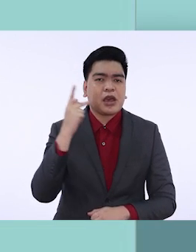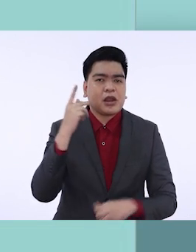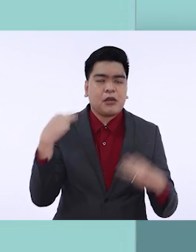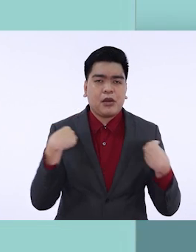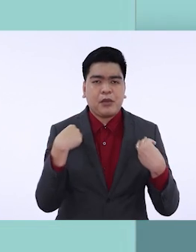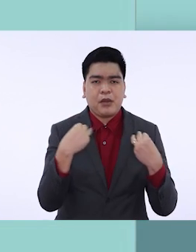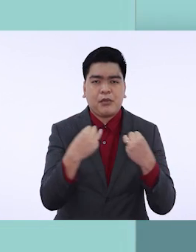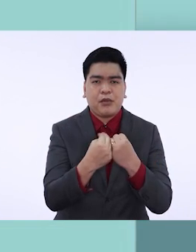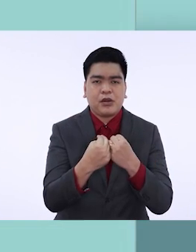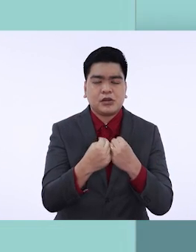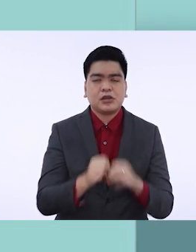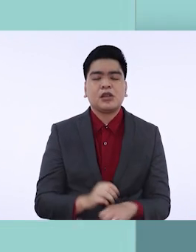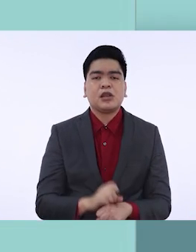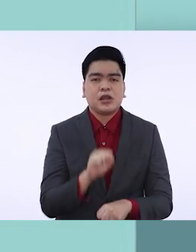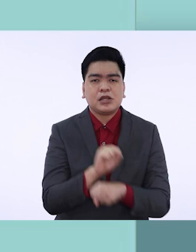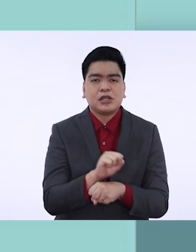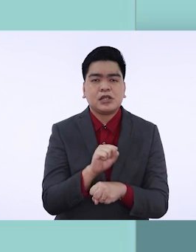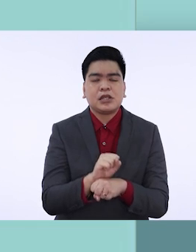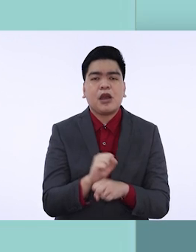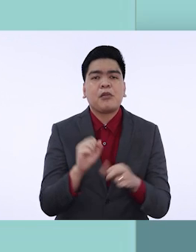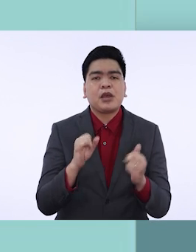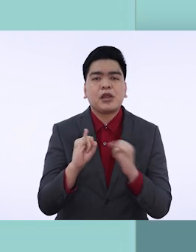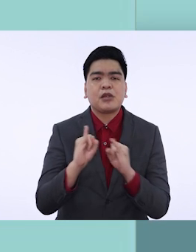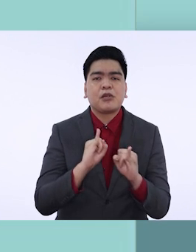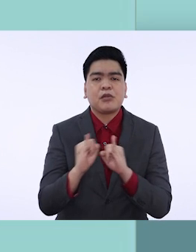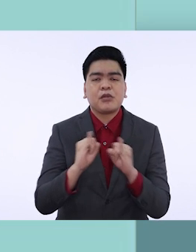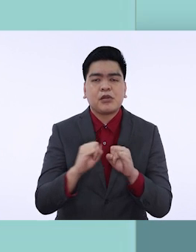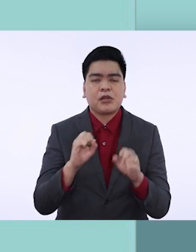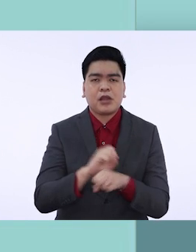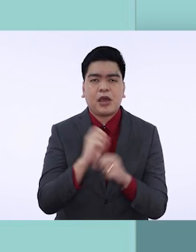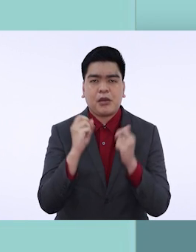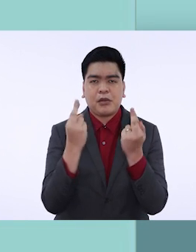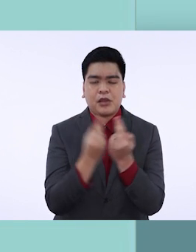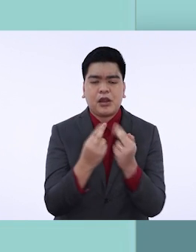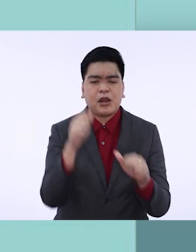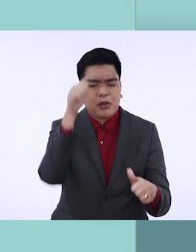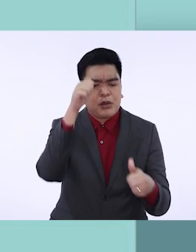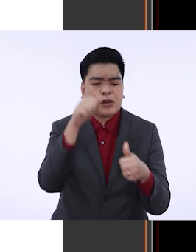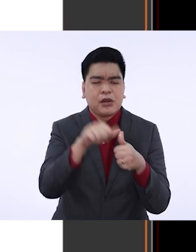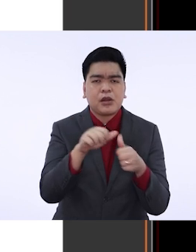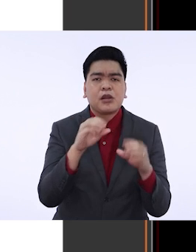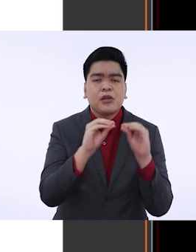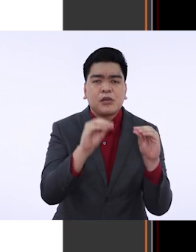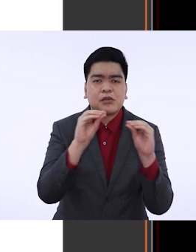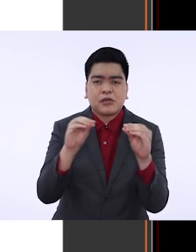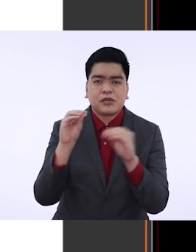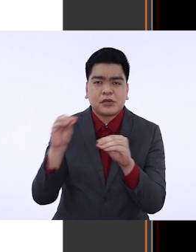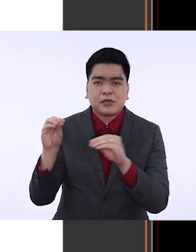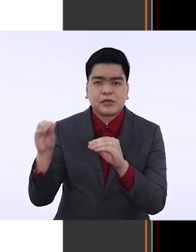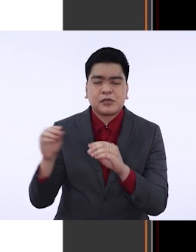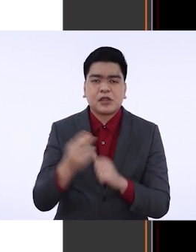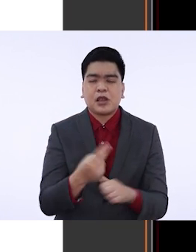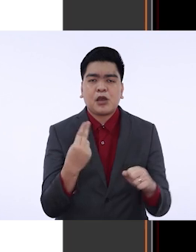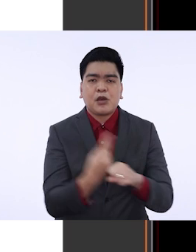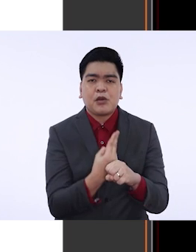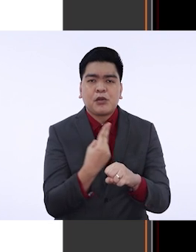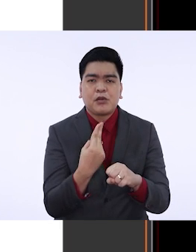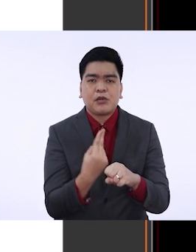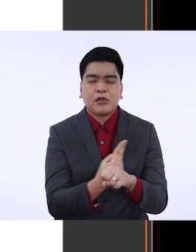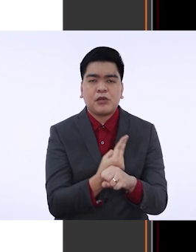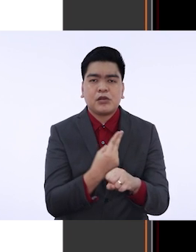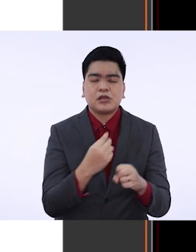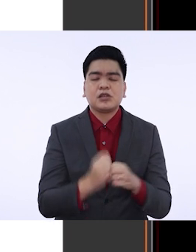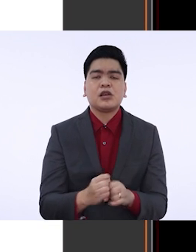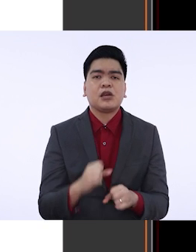ng kadiwa na Job Interview Tips Seminar. Layunin nito na maturuan ng mga bagay na magagamit para